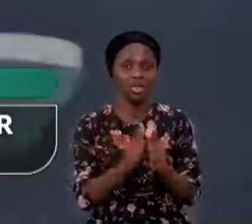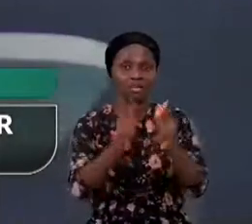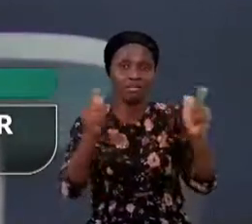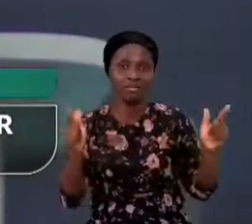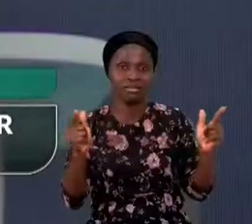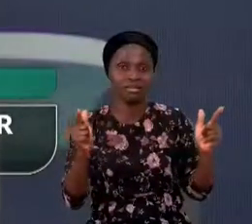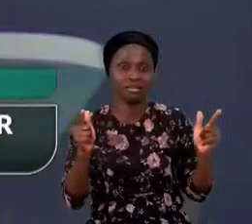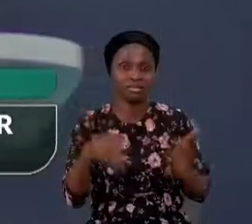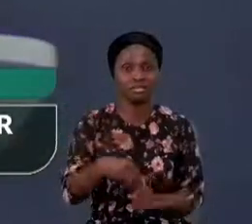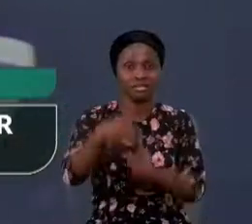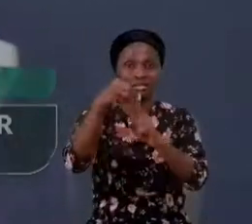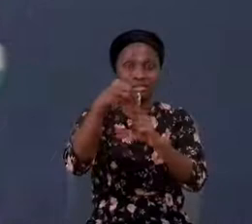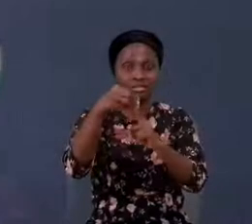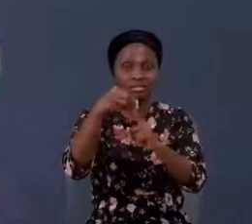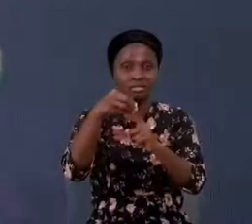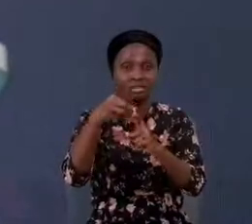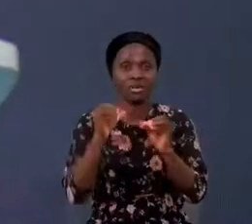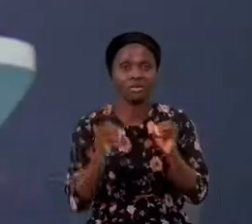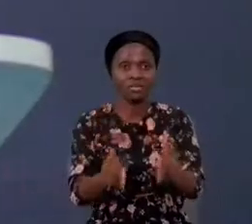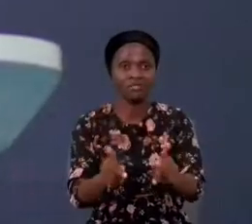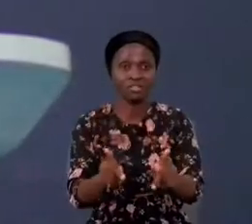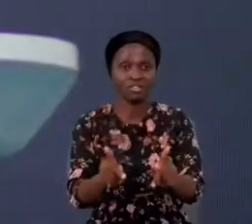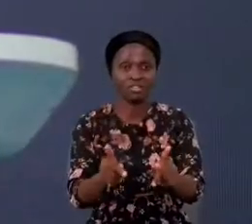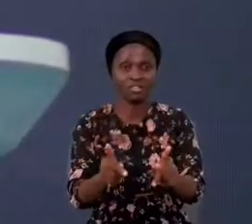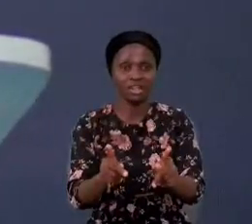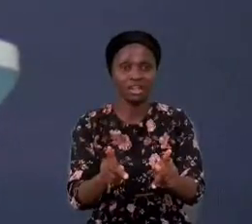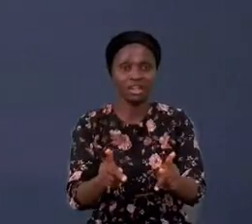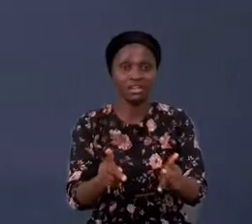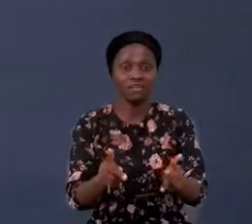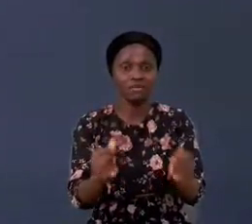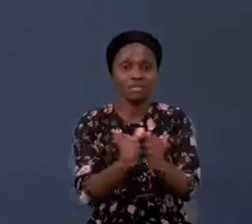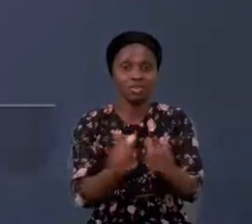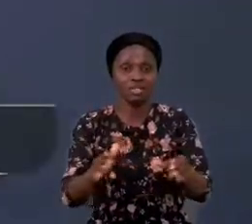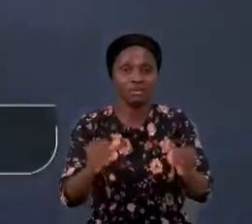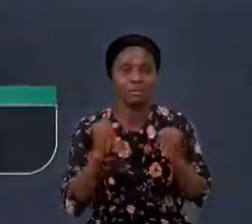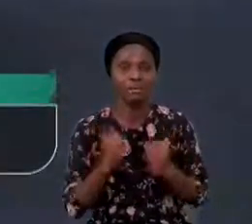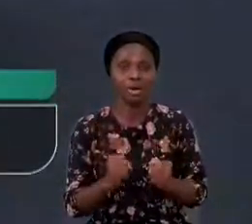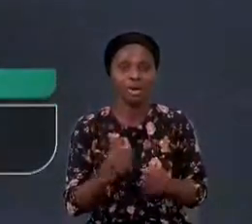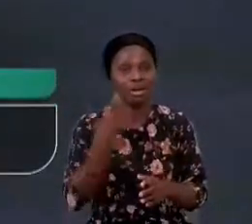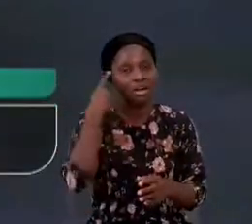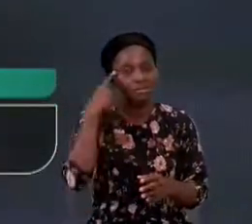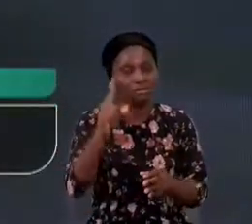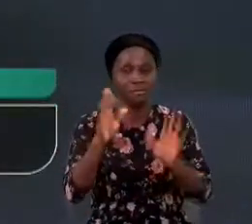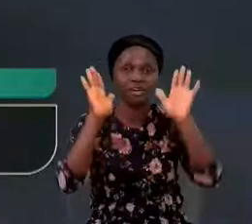un verset dans Deutéronome au chapitre 8. Voyons le verset 18.